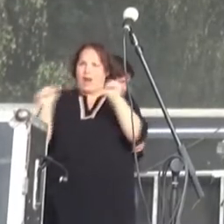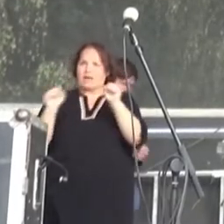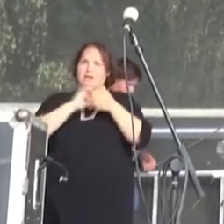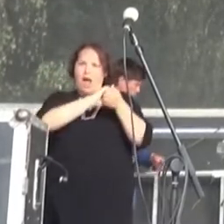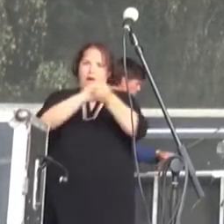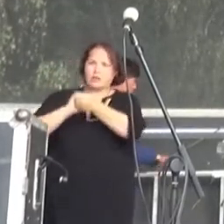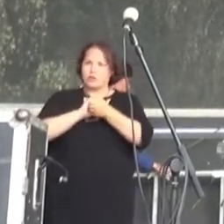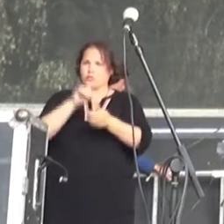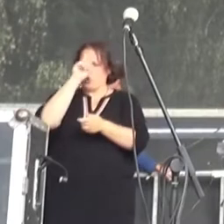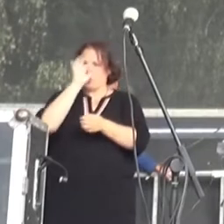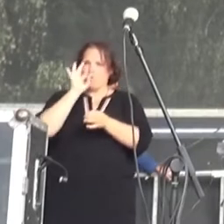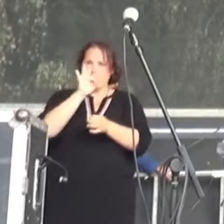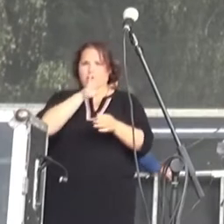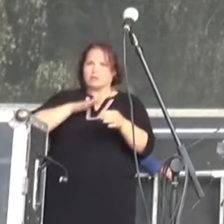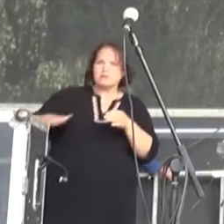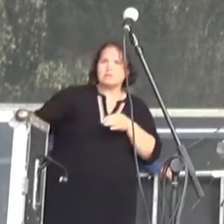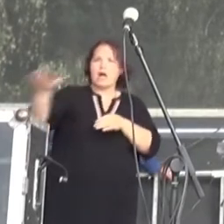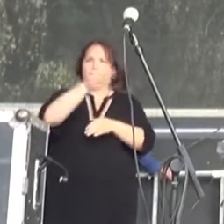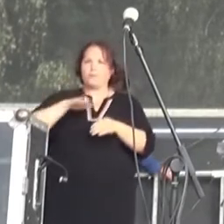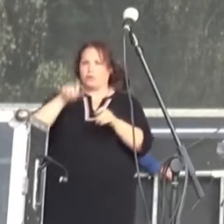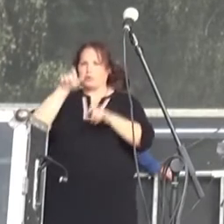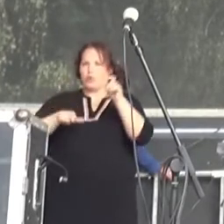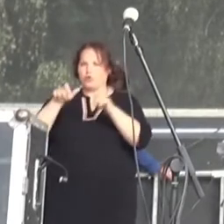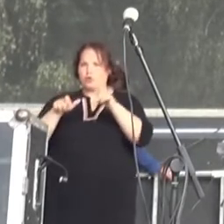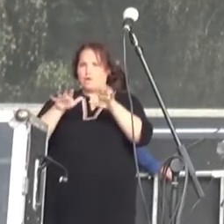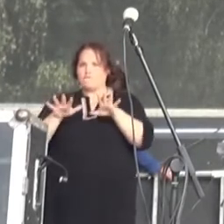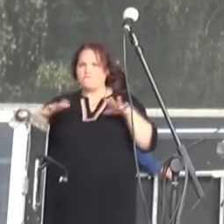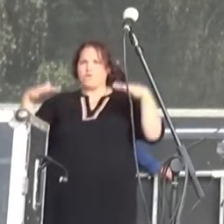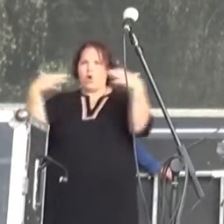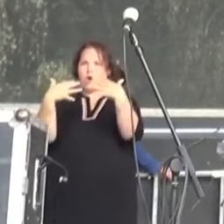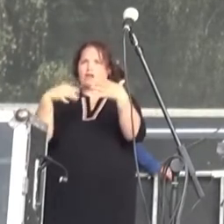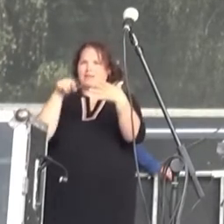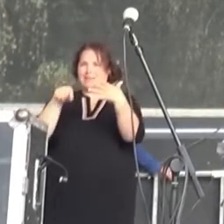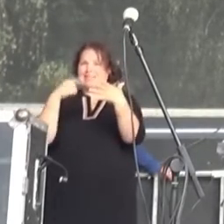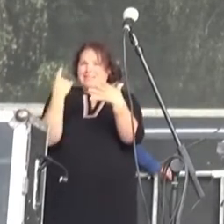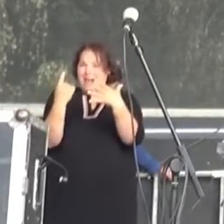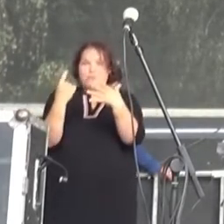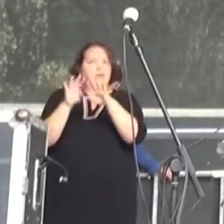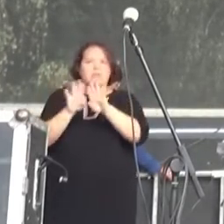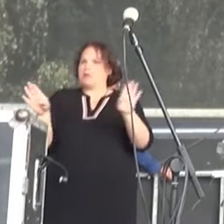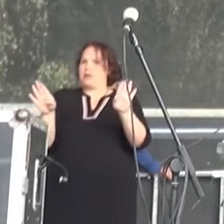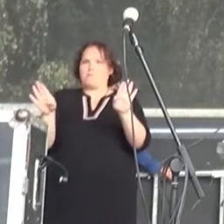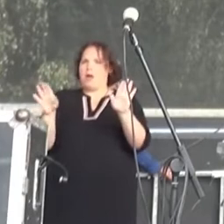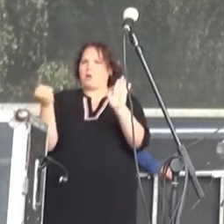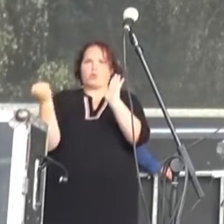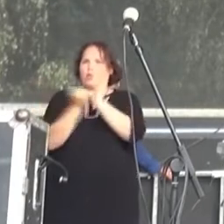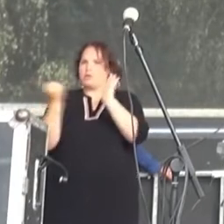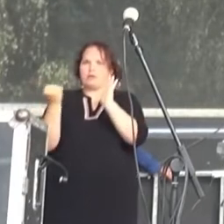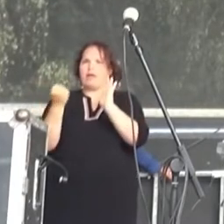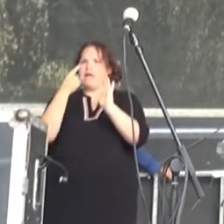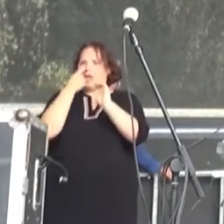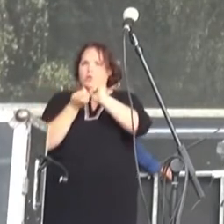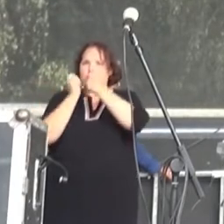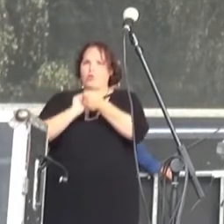für das gesamte deutsche Volk gilt, verliert seine Gültigkeit an dem Tage, an dem eine Verfassung in Kraft